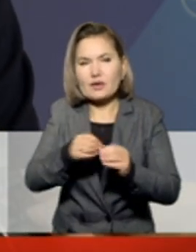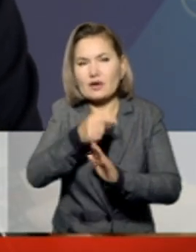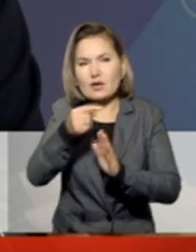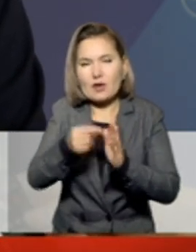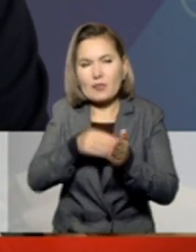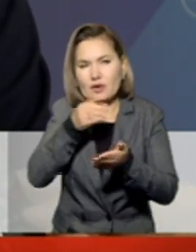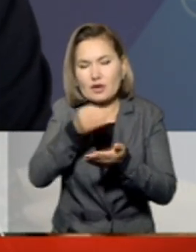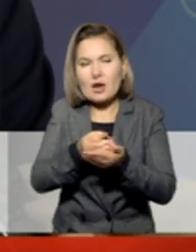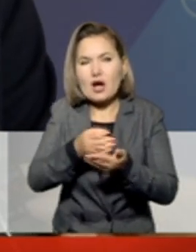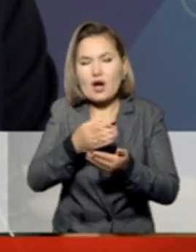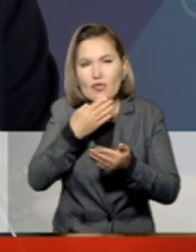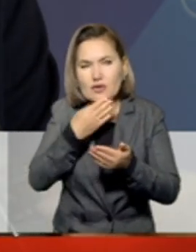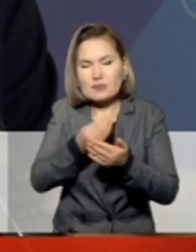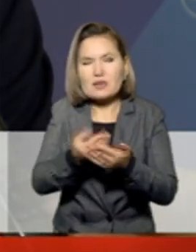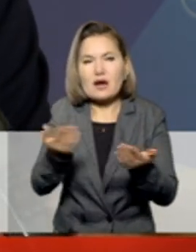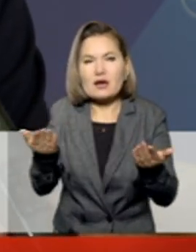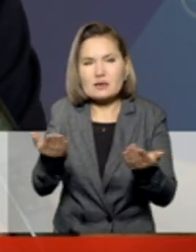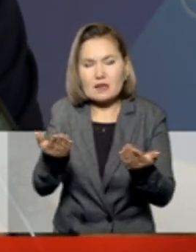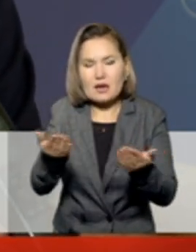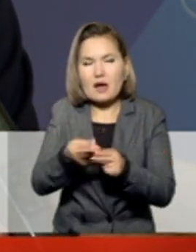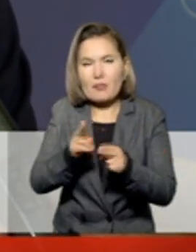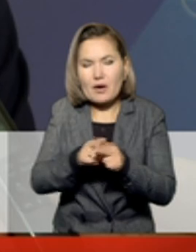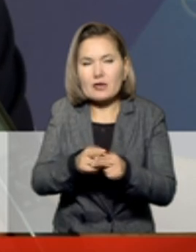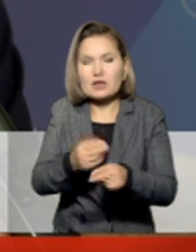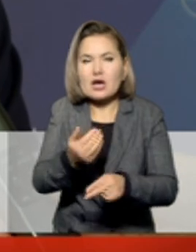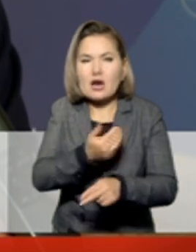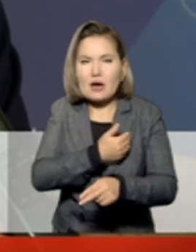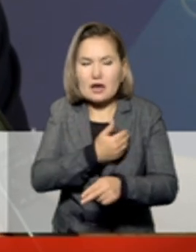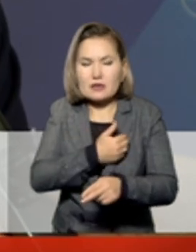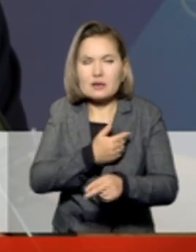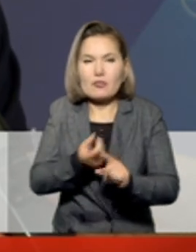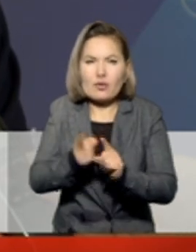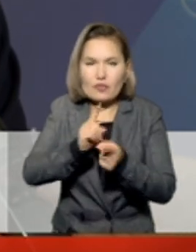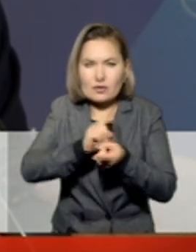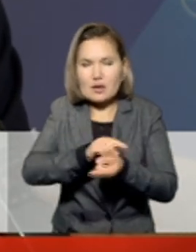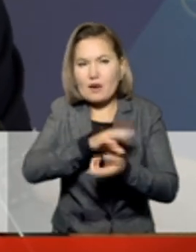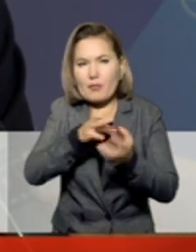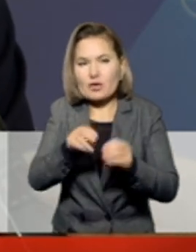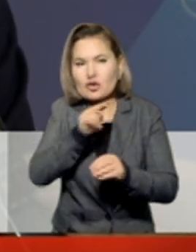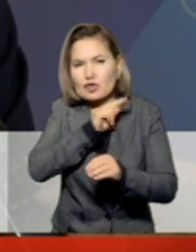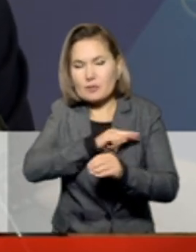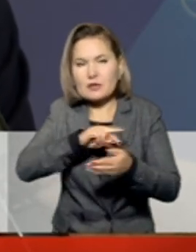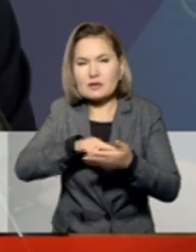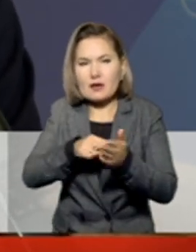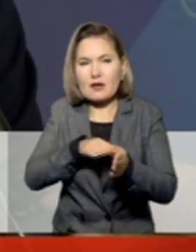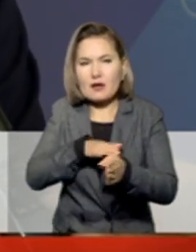бойынша өзімізге қандай реформалар тиімді, со жағын қарастырамыз